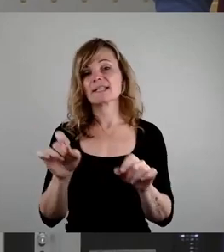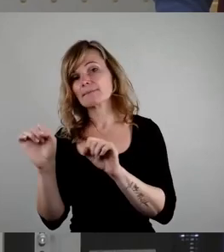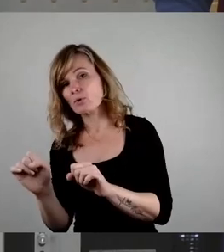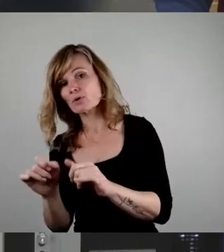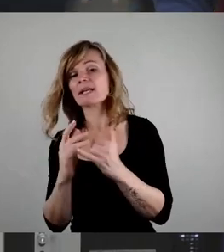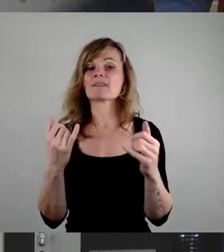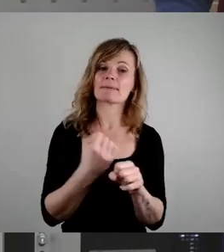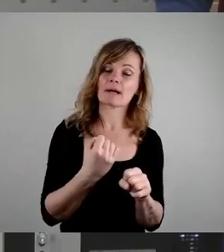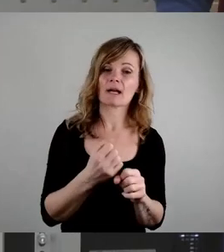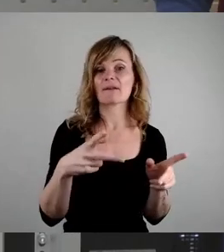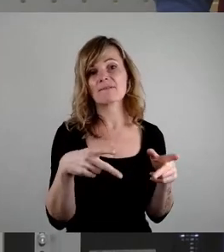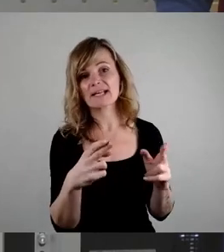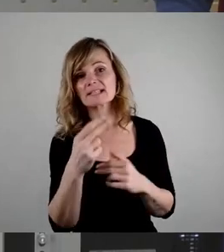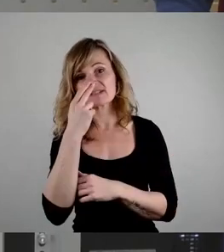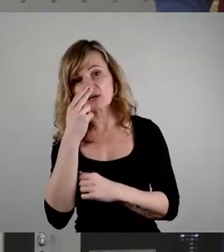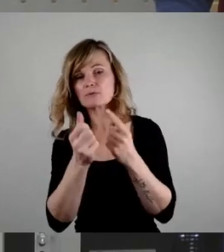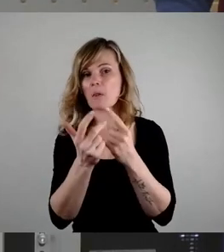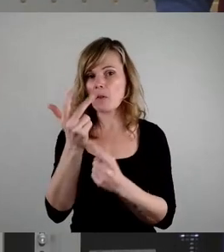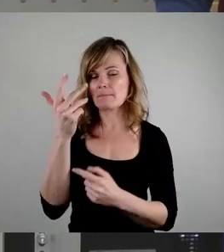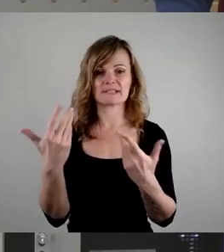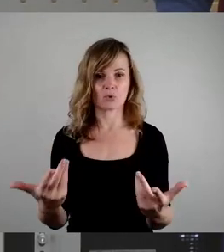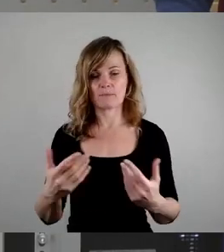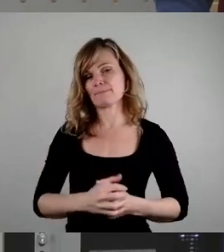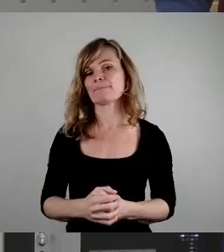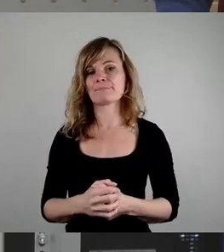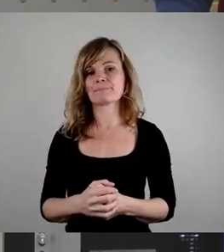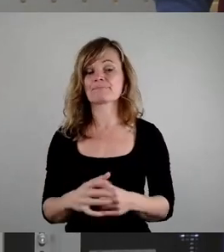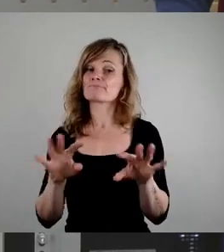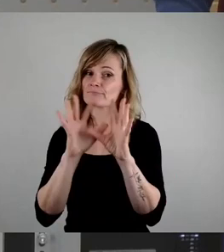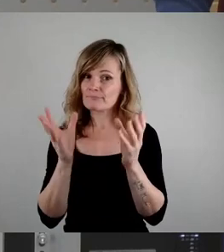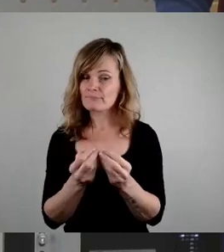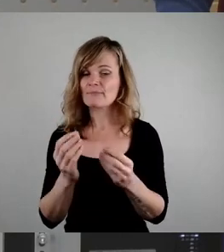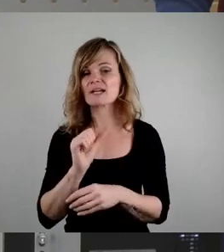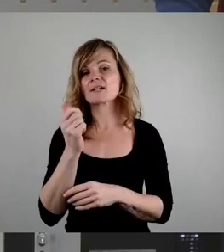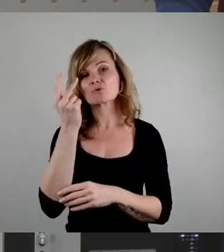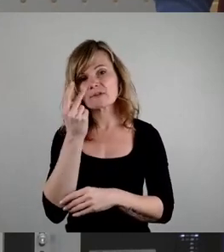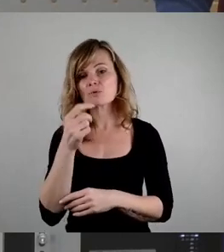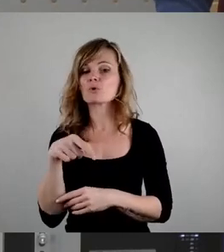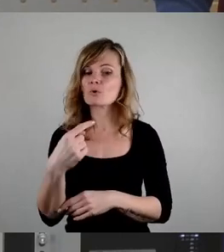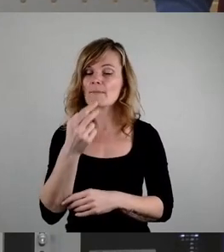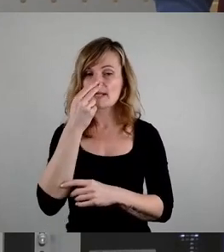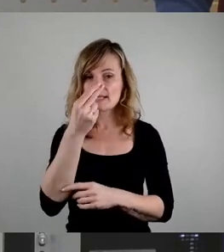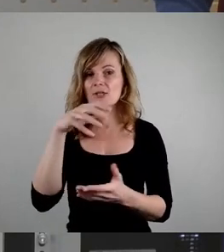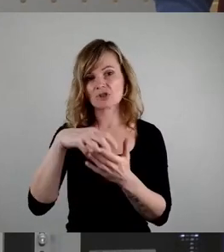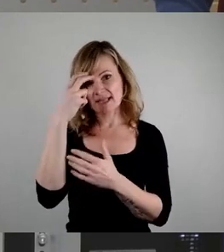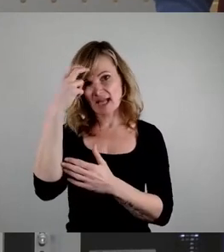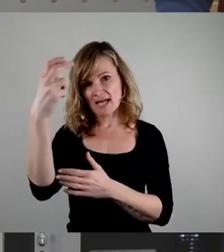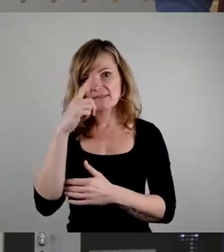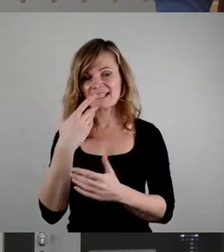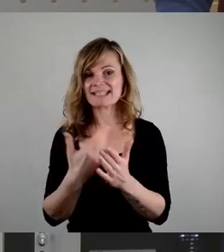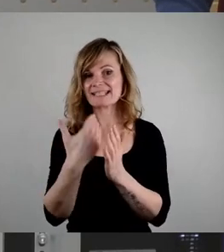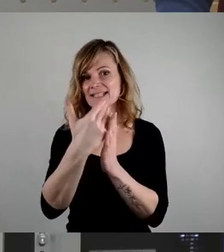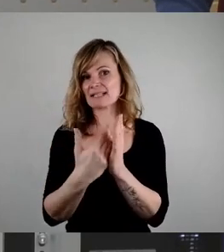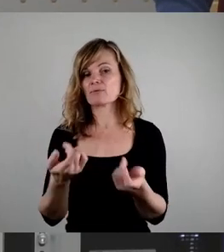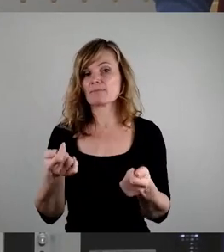wie sind die Fristen und so weiter und so fort. So, das Ganze sehen wir dann sowieso nochmal im Stadtrat, wenn die Satzung dann beschlossen wird. Heute